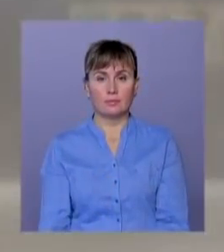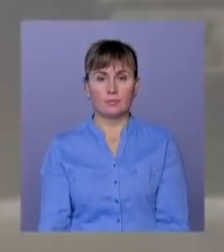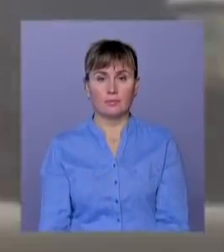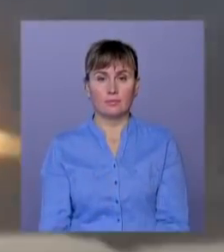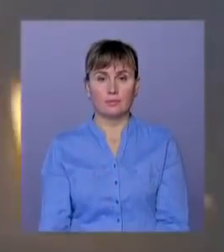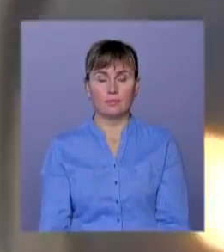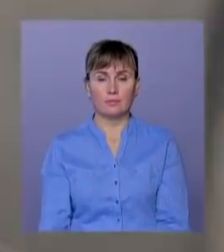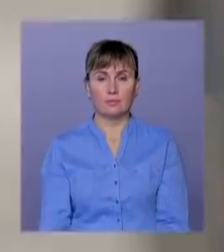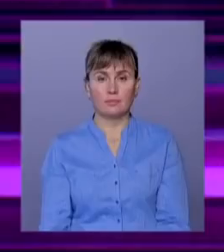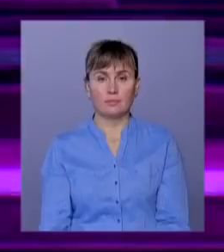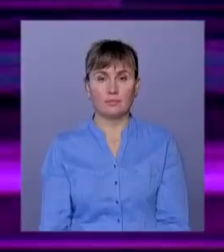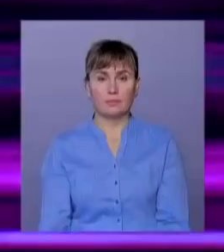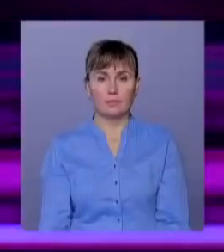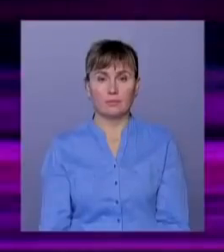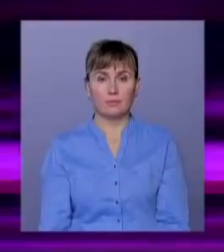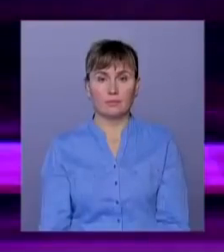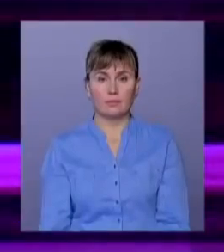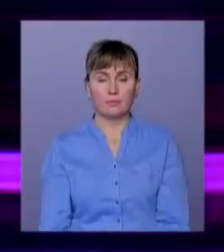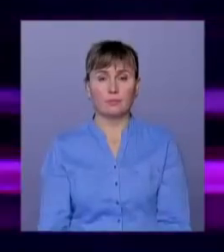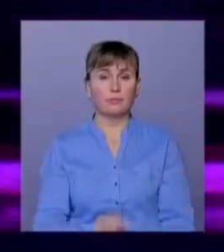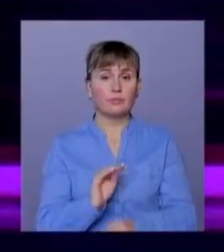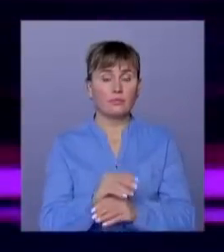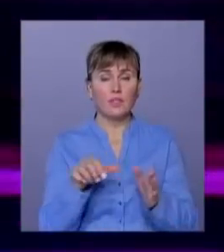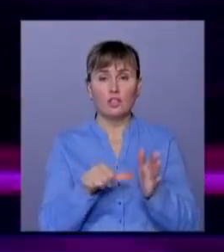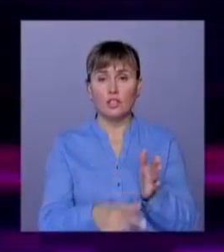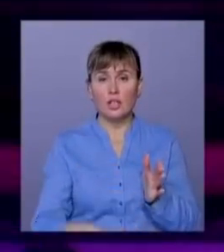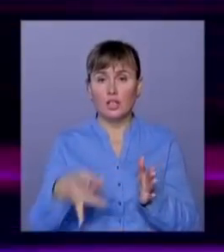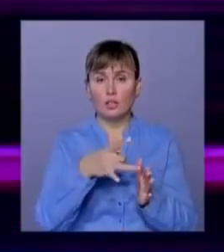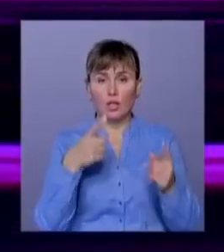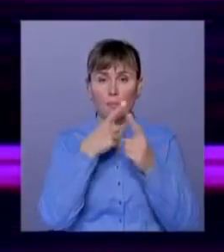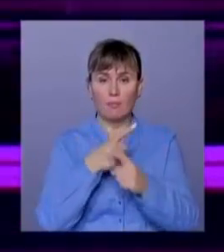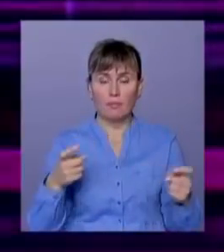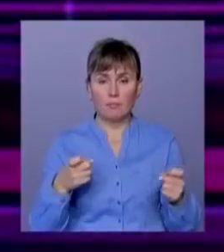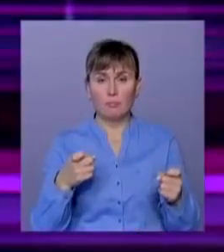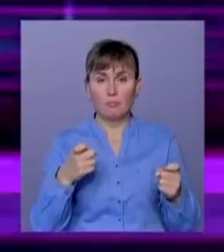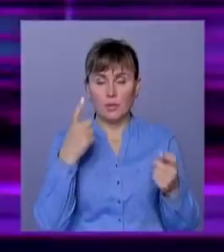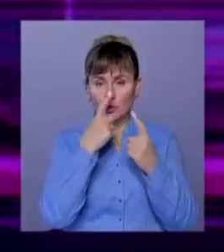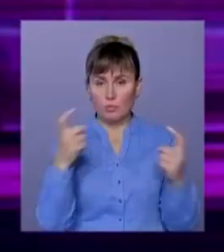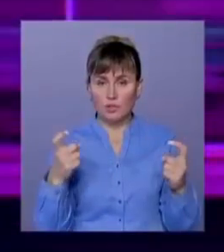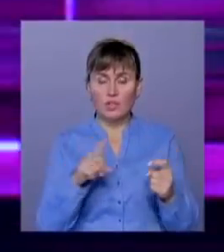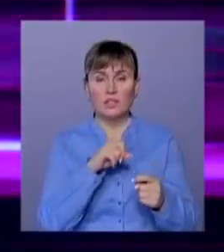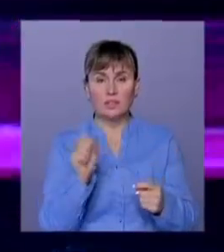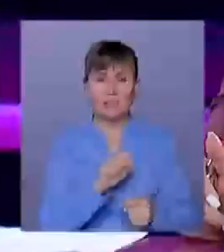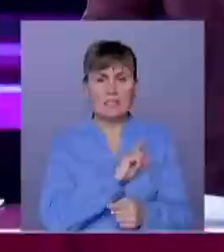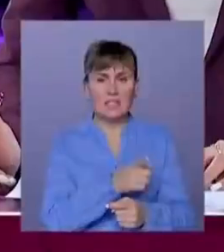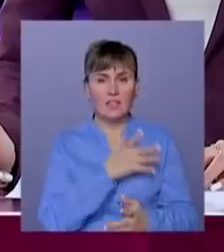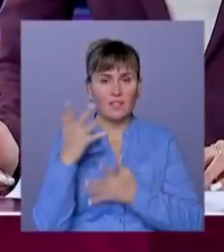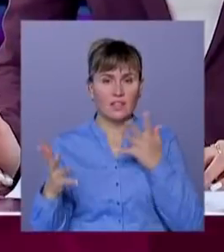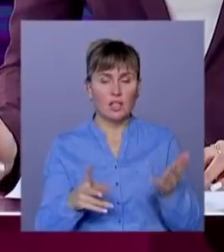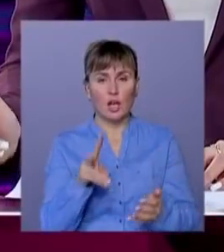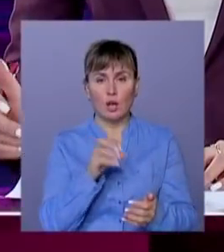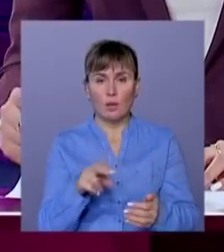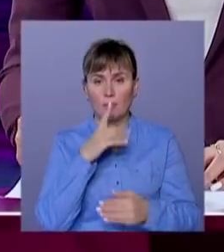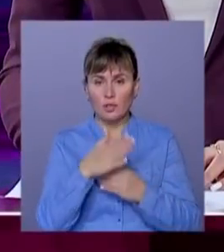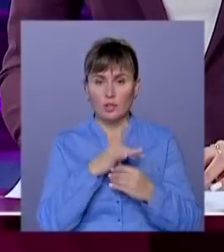Алматы, Астана. Добавлю, в 6 регионах объявлено штормовое предупреждение из-за сильного ветра и гололеда. В